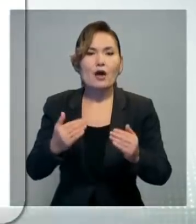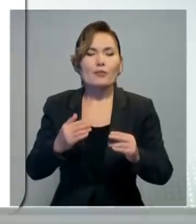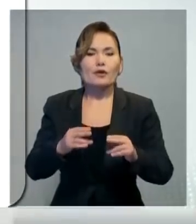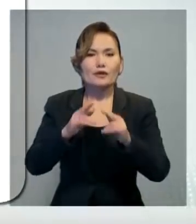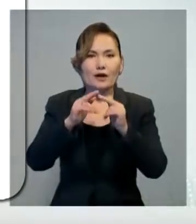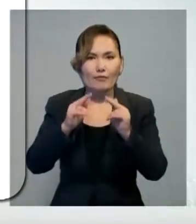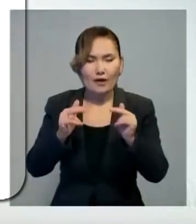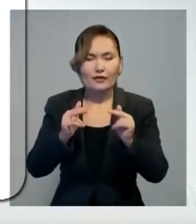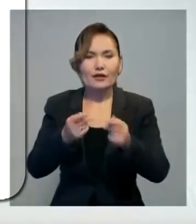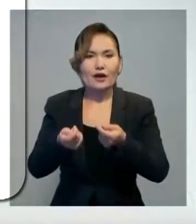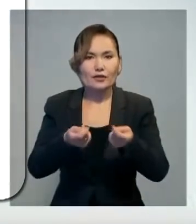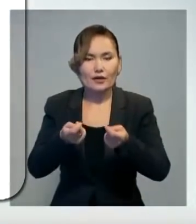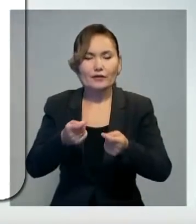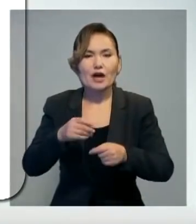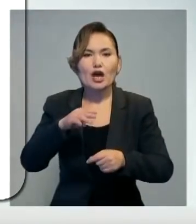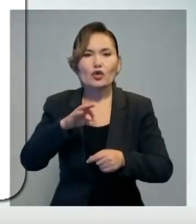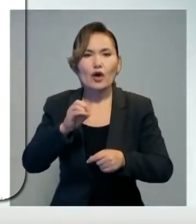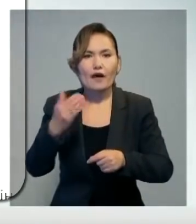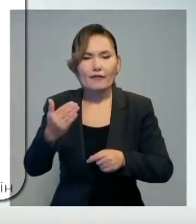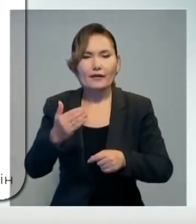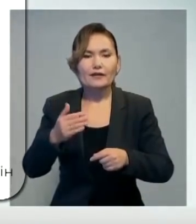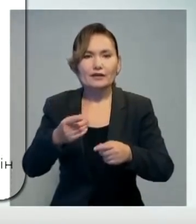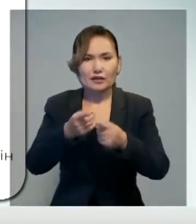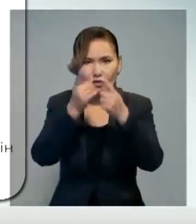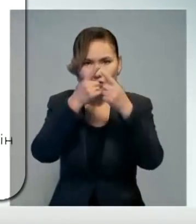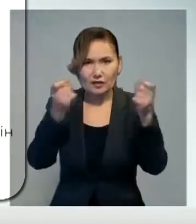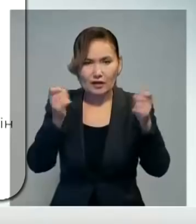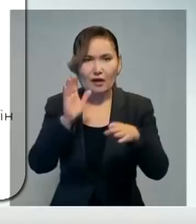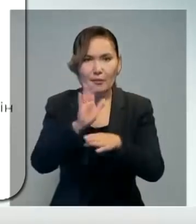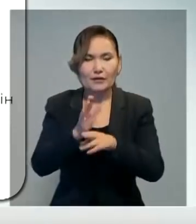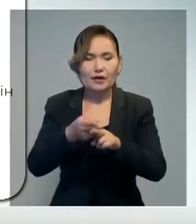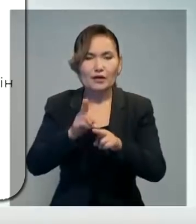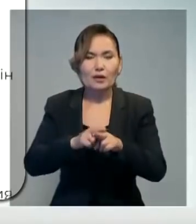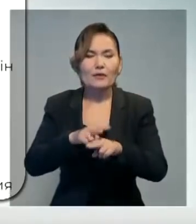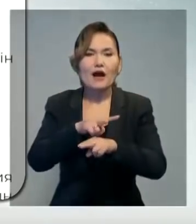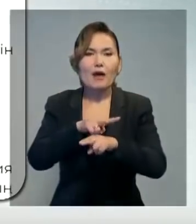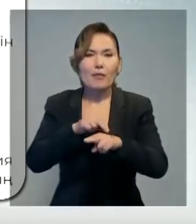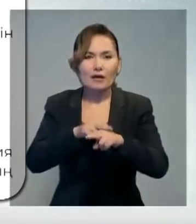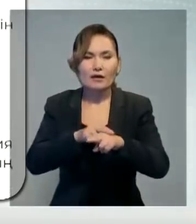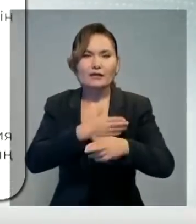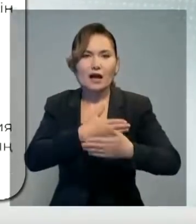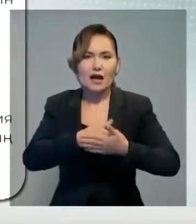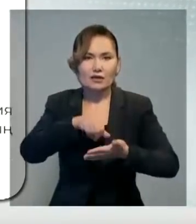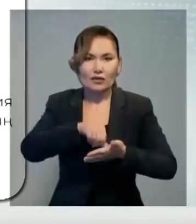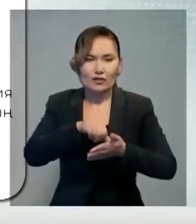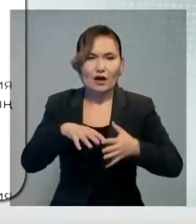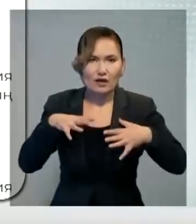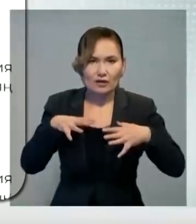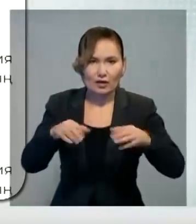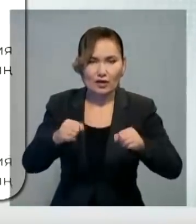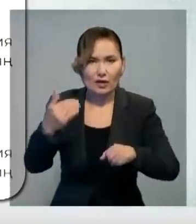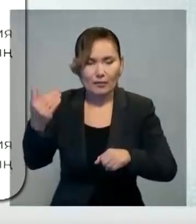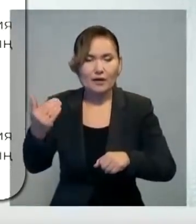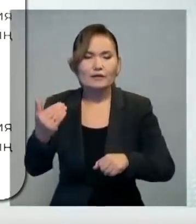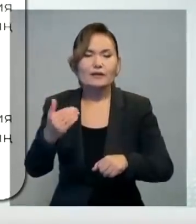сайтында Қасым-Жомарт Тоқаевтың арнайы қаулысы жарияланды. Қызметтік борышын атқаруда көрсеткен ерлігімен жан қиярлығы үшін